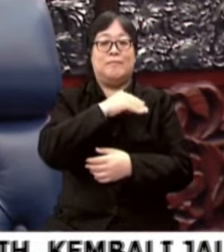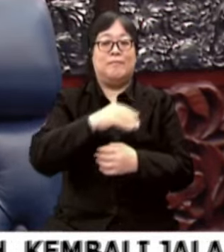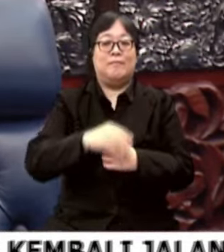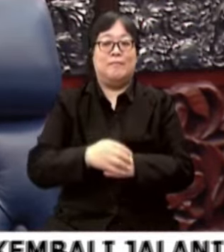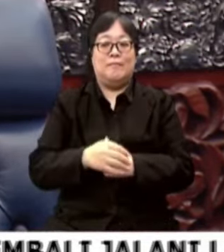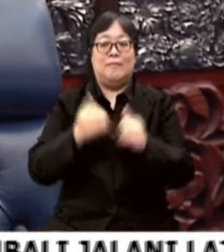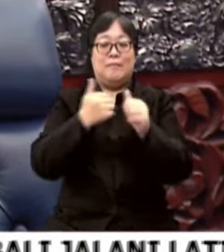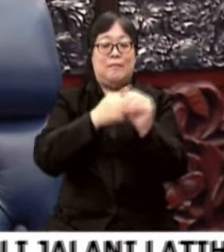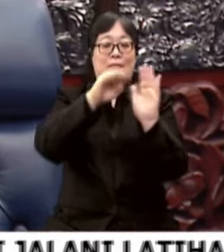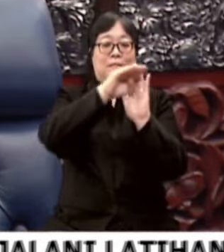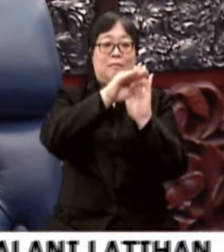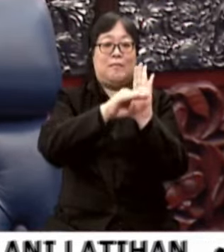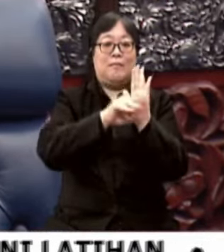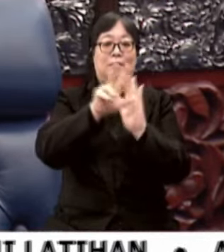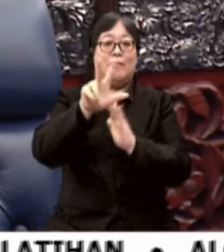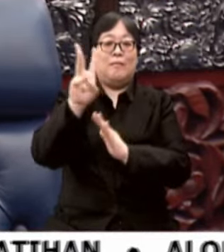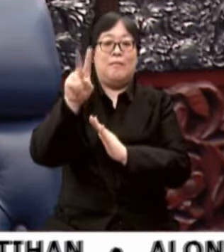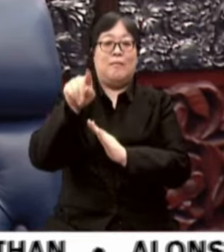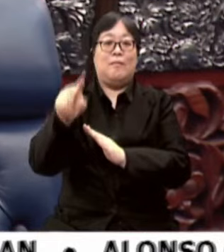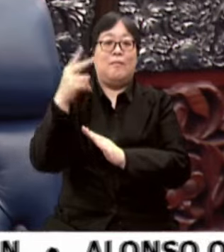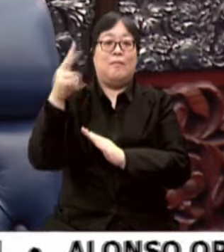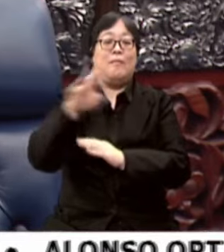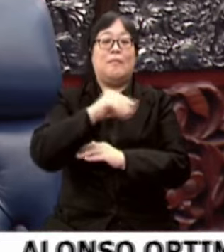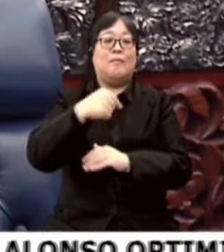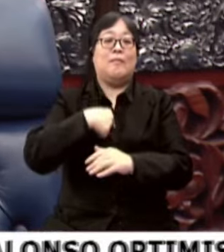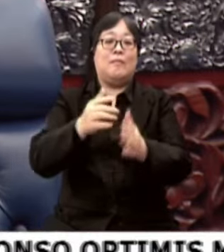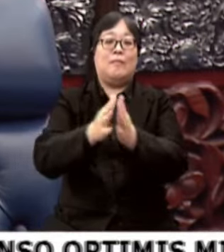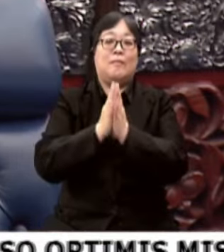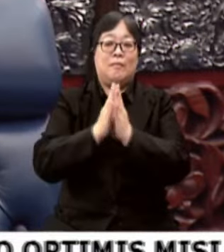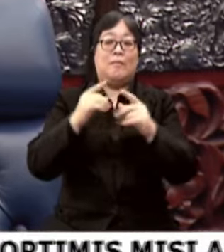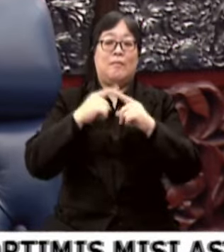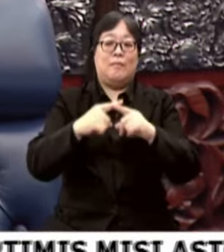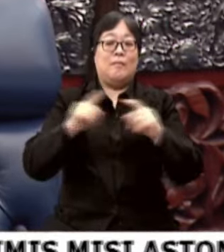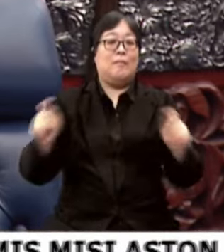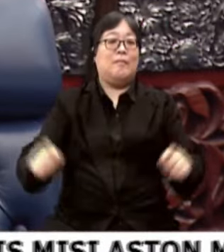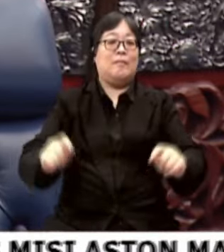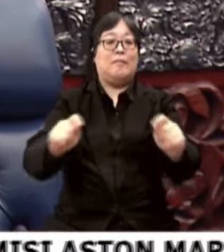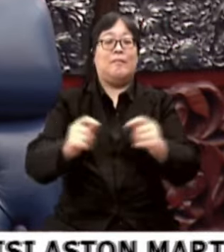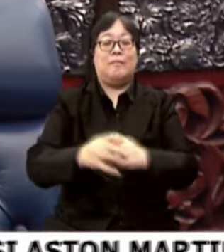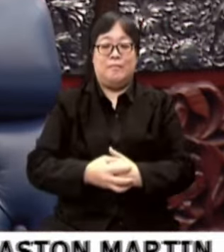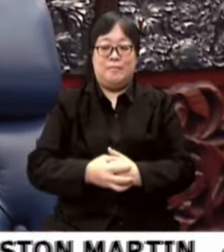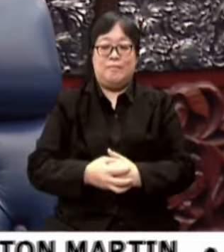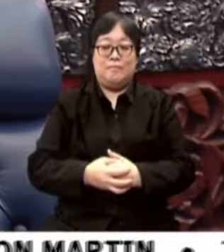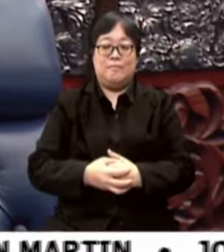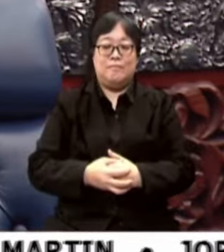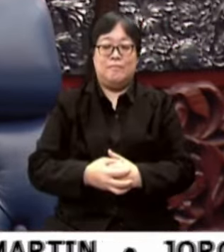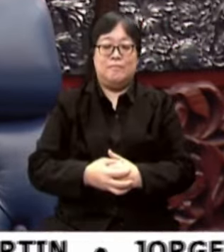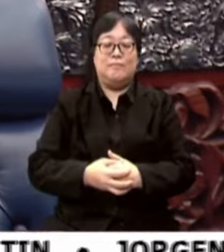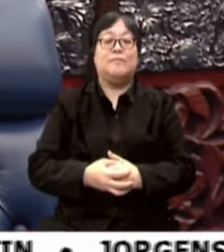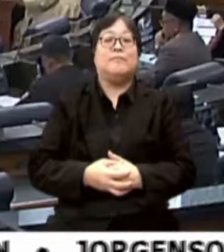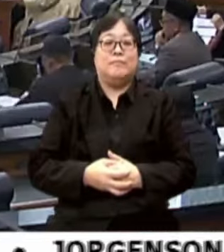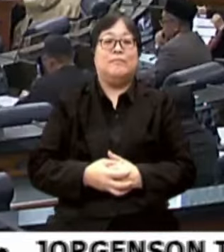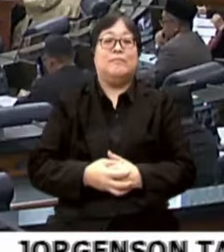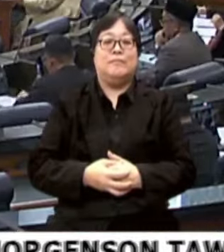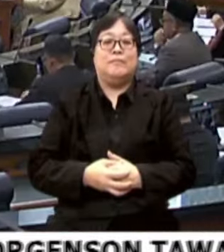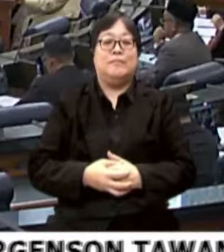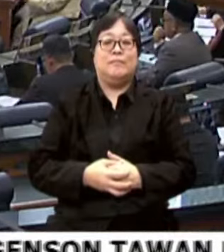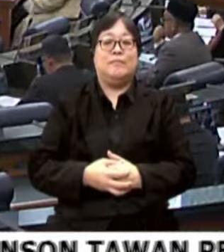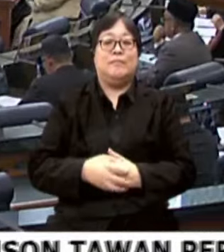kepada peraturan 36-12 dan saya mohon supaya dewan mengambil tindakan yang berwarna